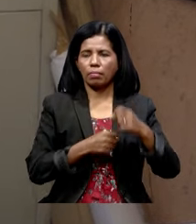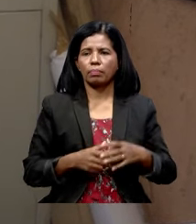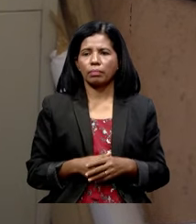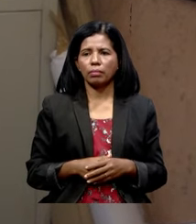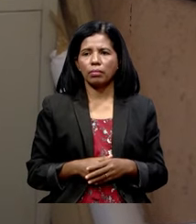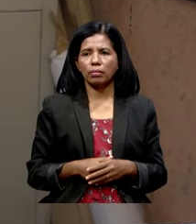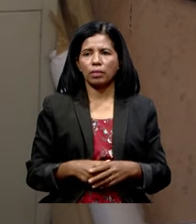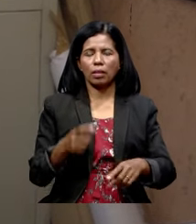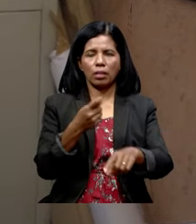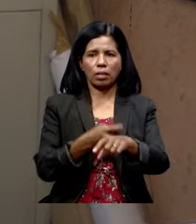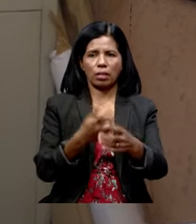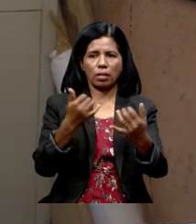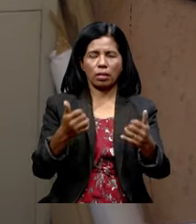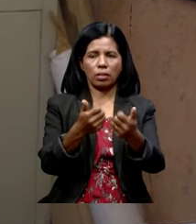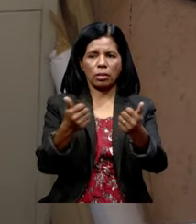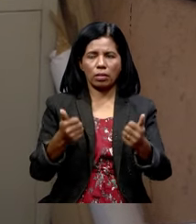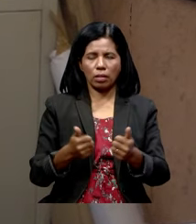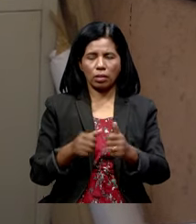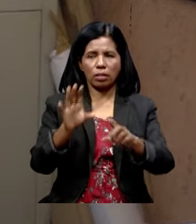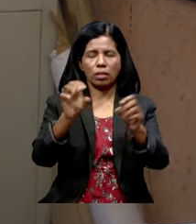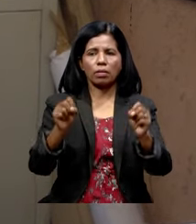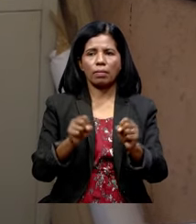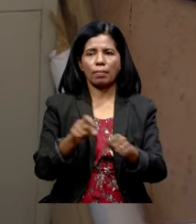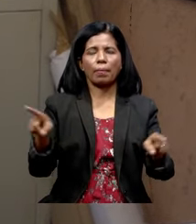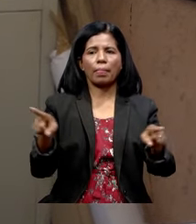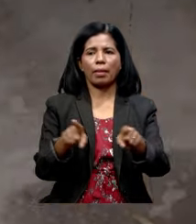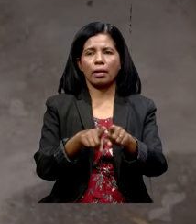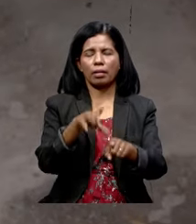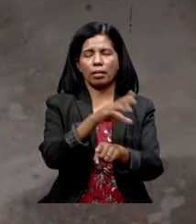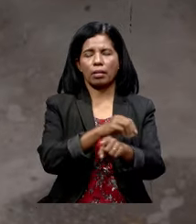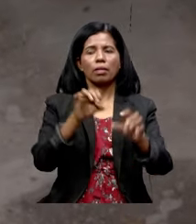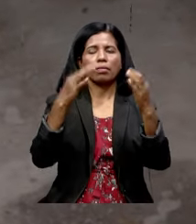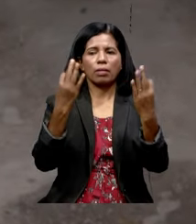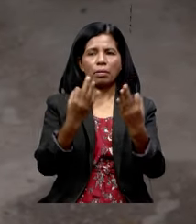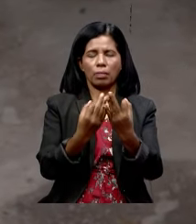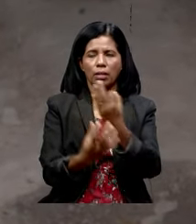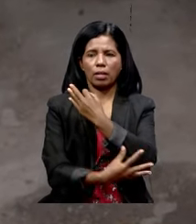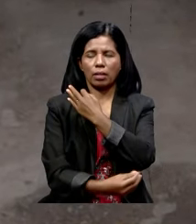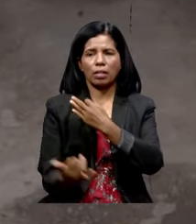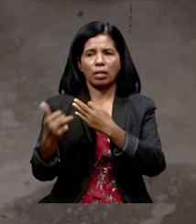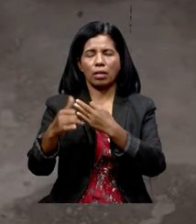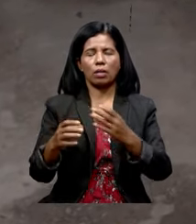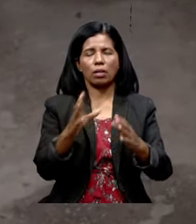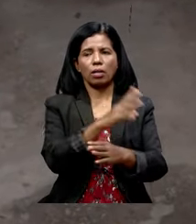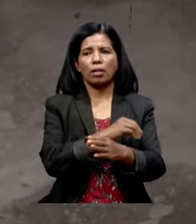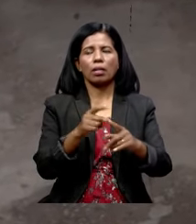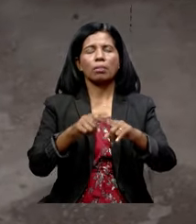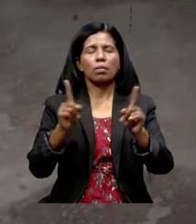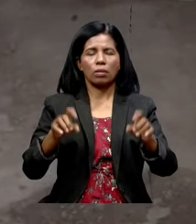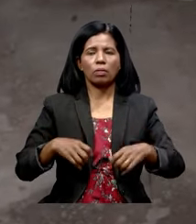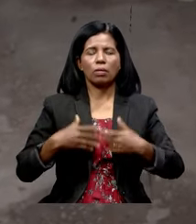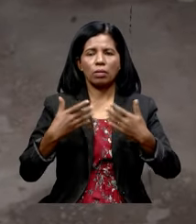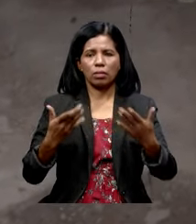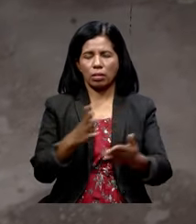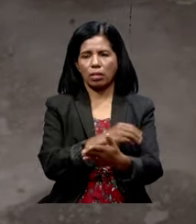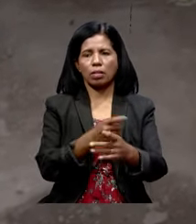Ia situasau ida ne, autoridade lokal sahenesan ponte entre familia vulnerável ne, o estado, mai be uinsahu